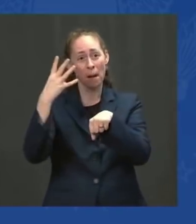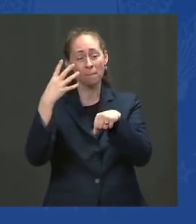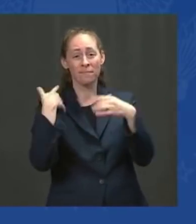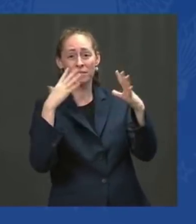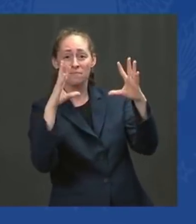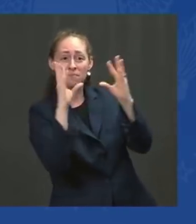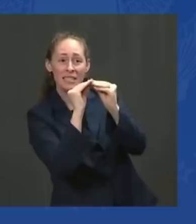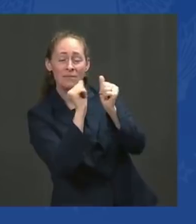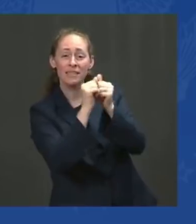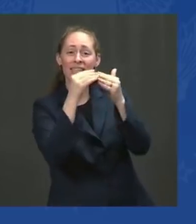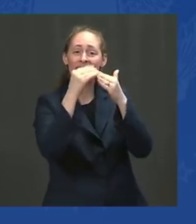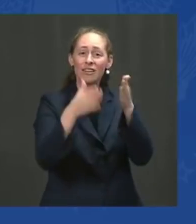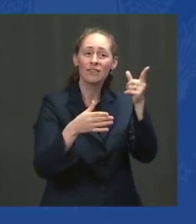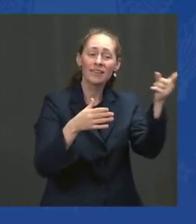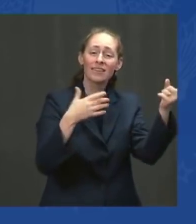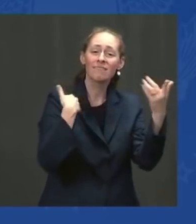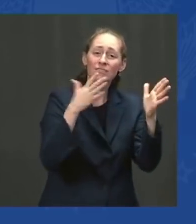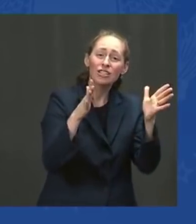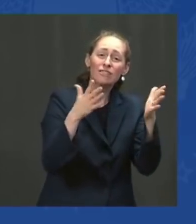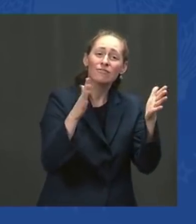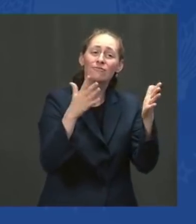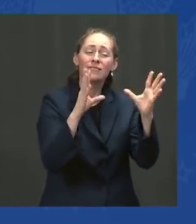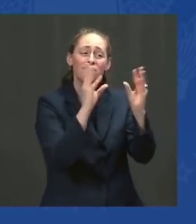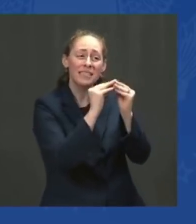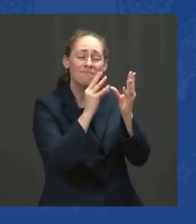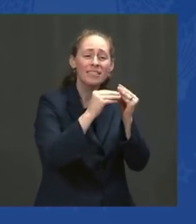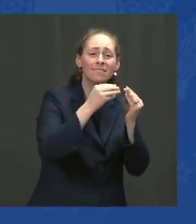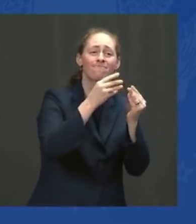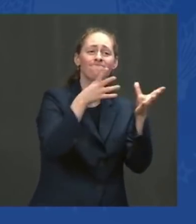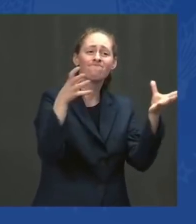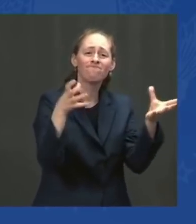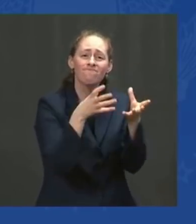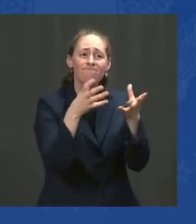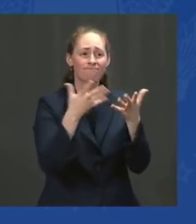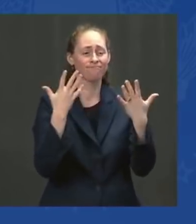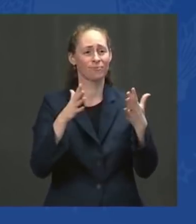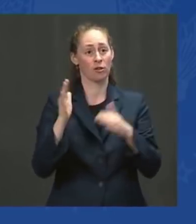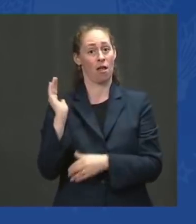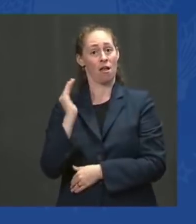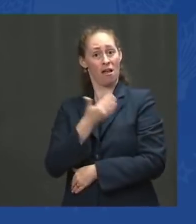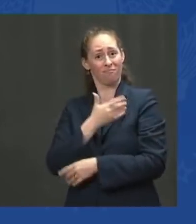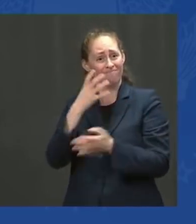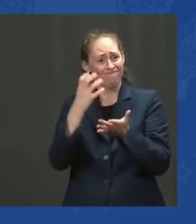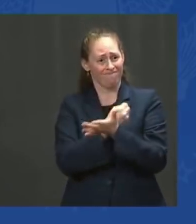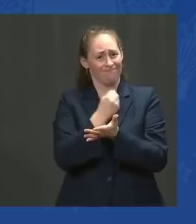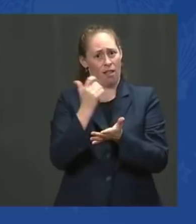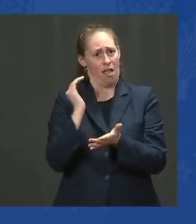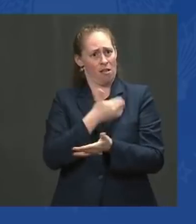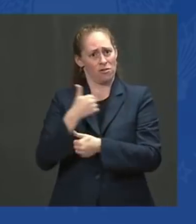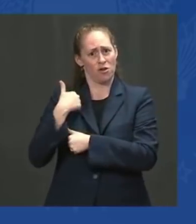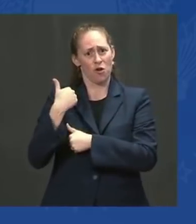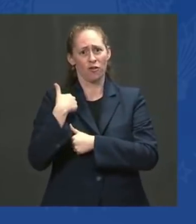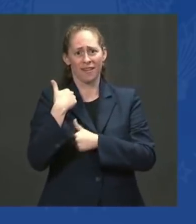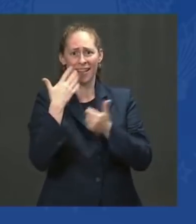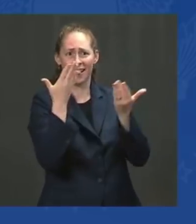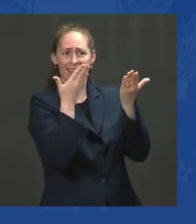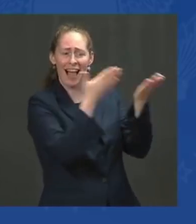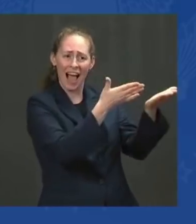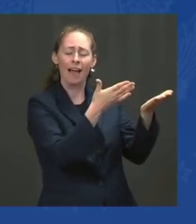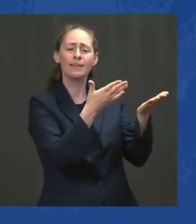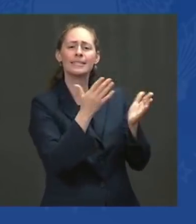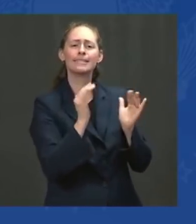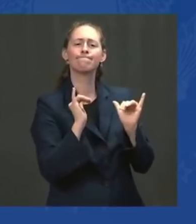效果啊，更像一部大片啊，更煽动了全世界啊本来就不太赞